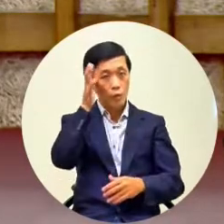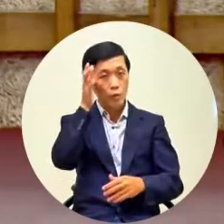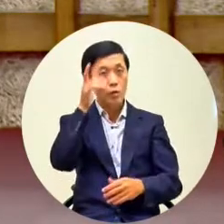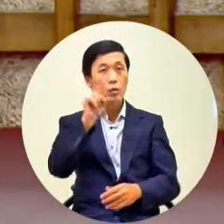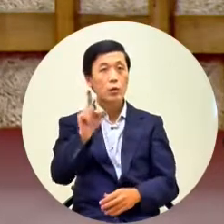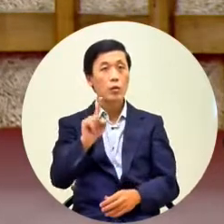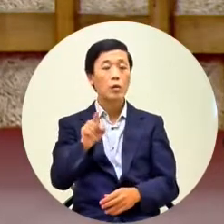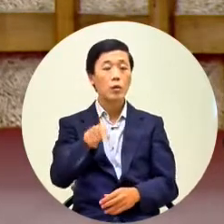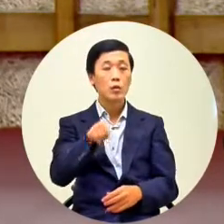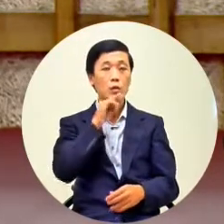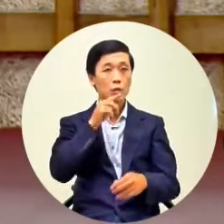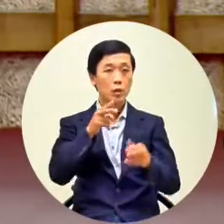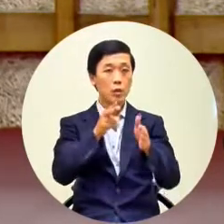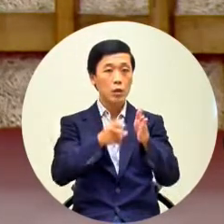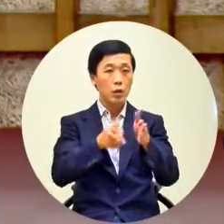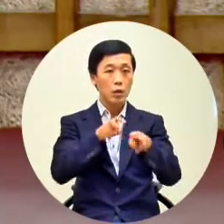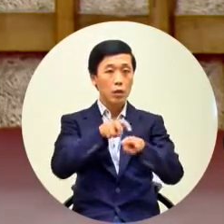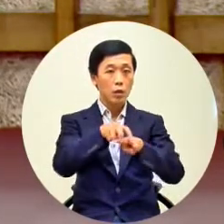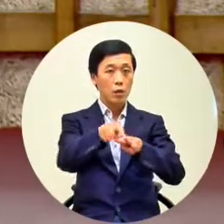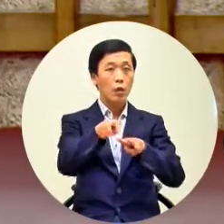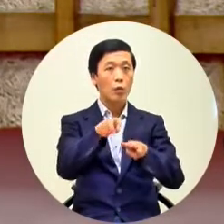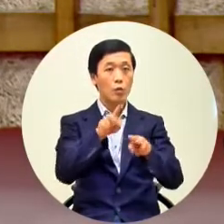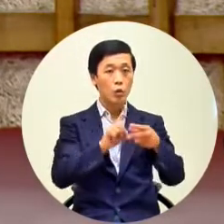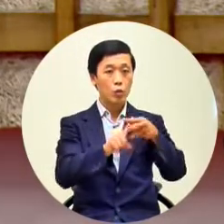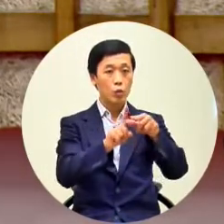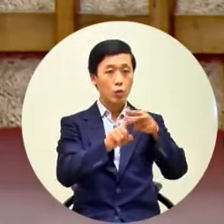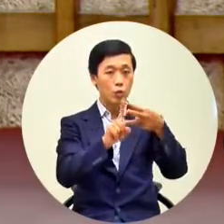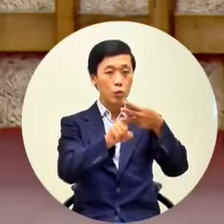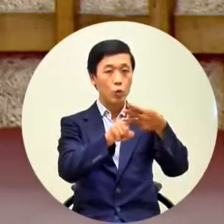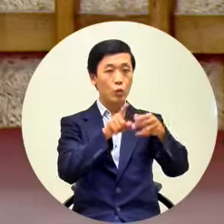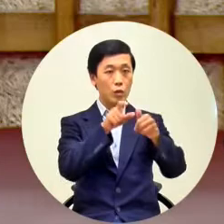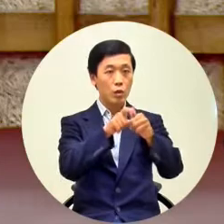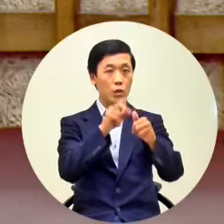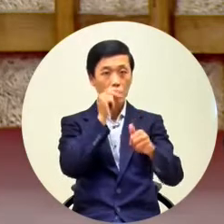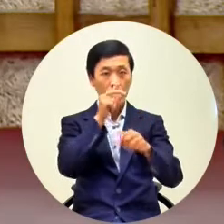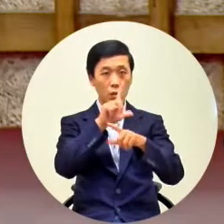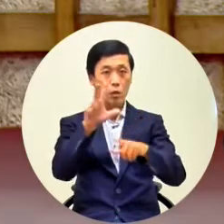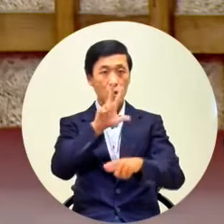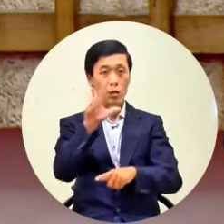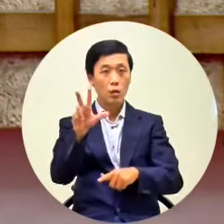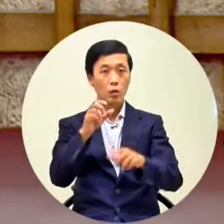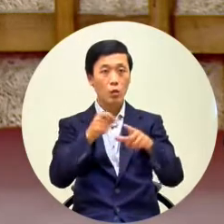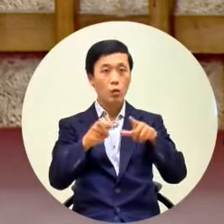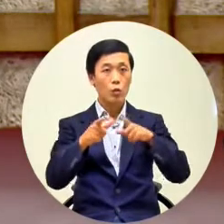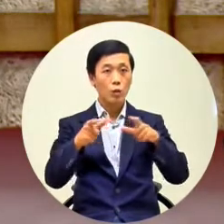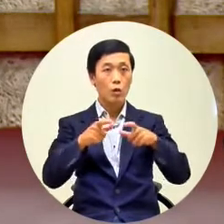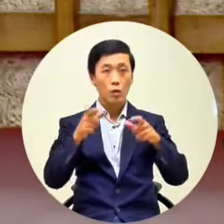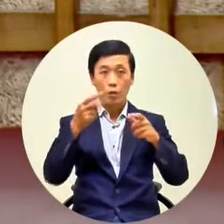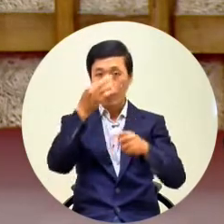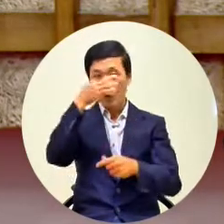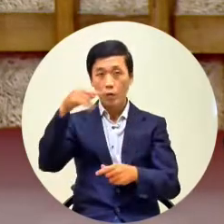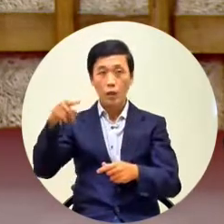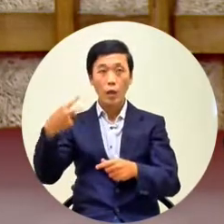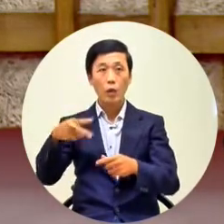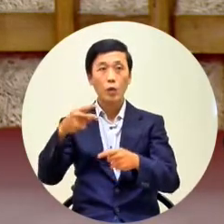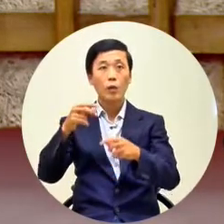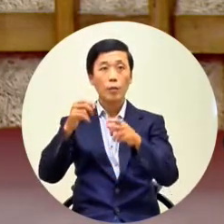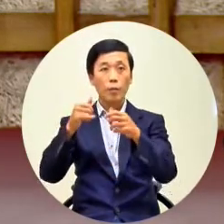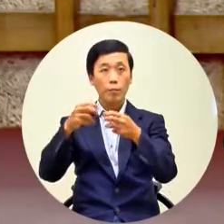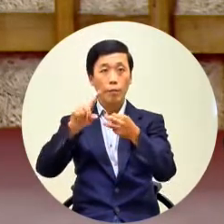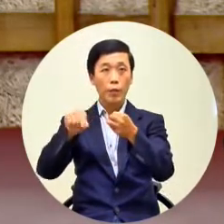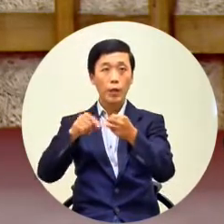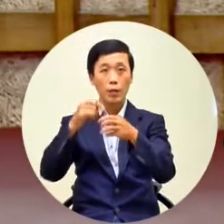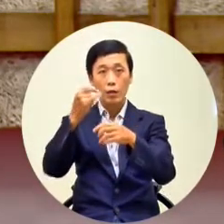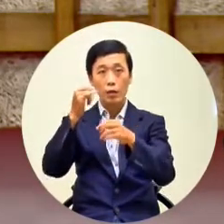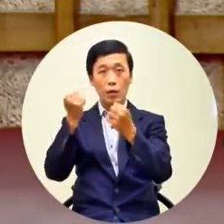会是一个铁道主题的特色公园。另外呢，其实在凤山也有这个明德训练班、海军无